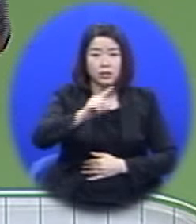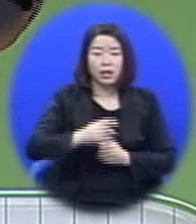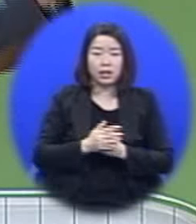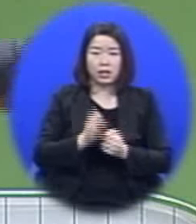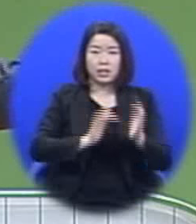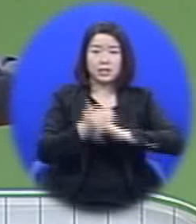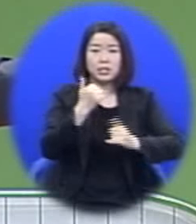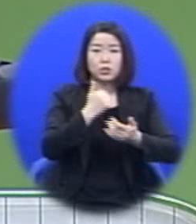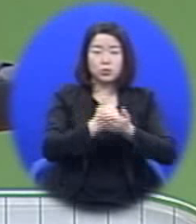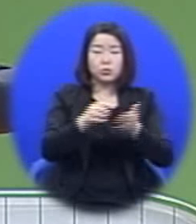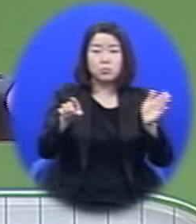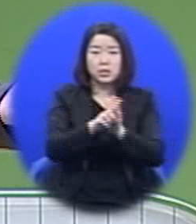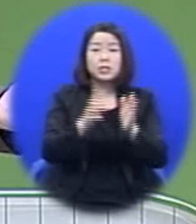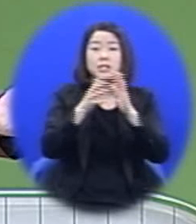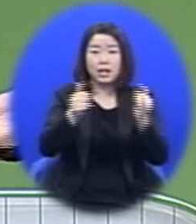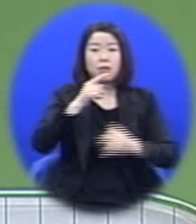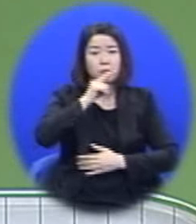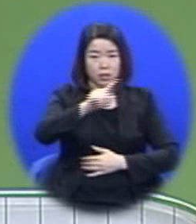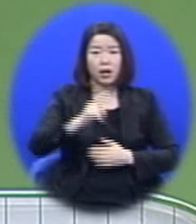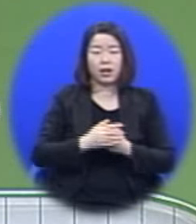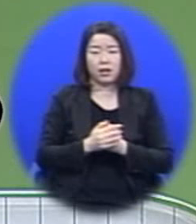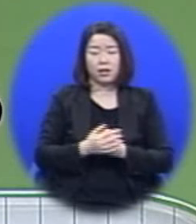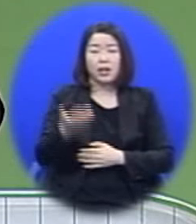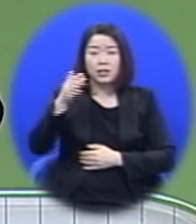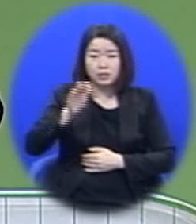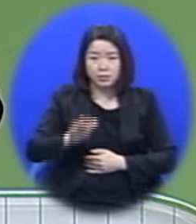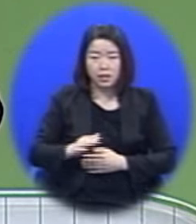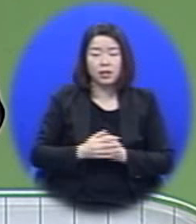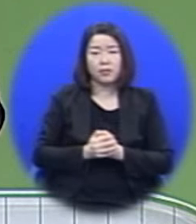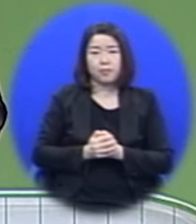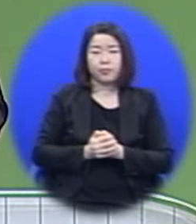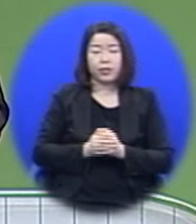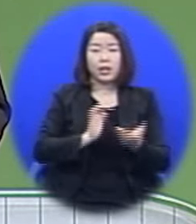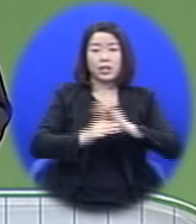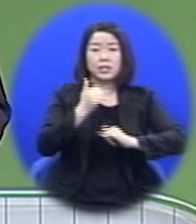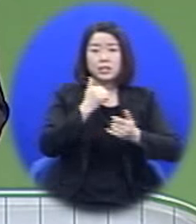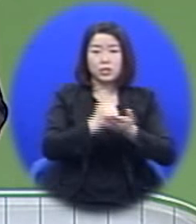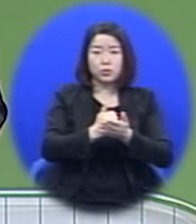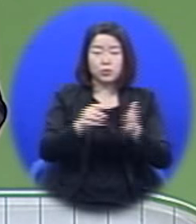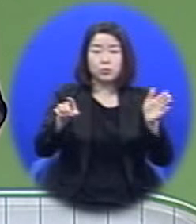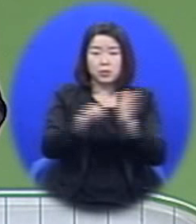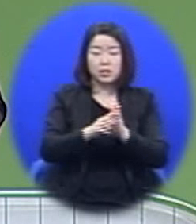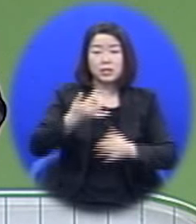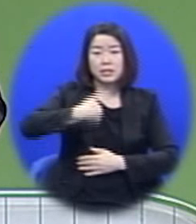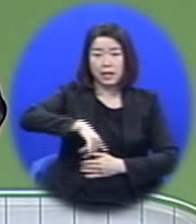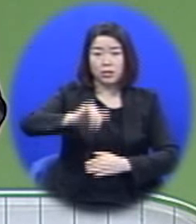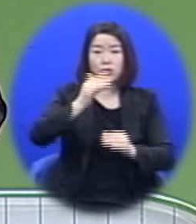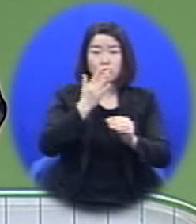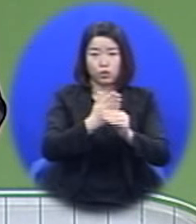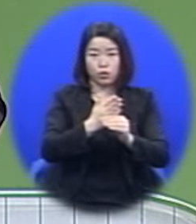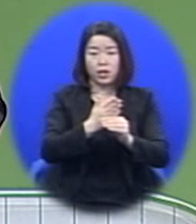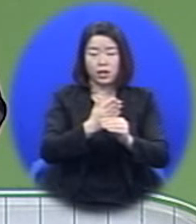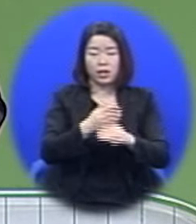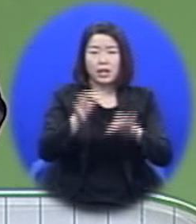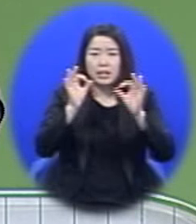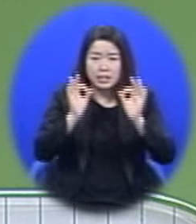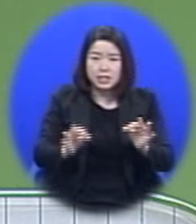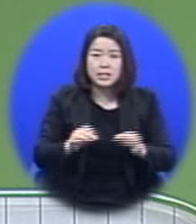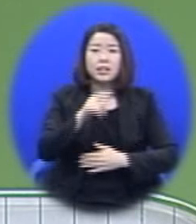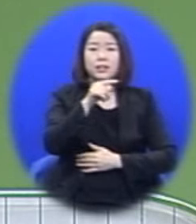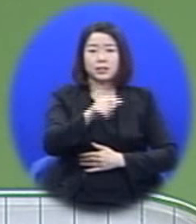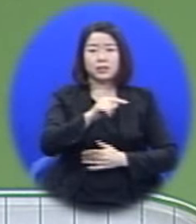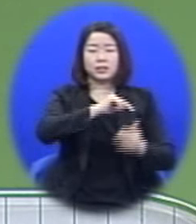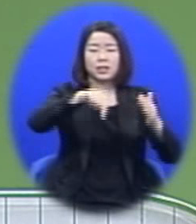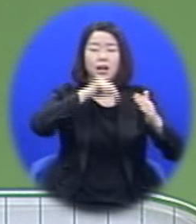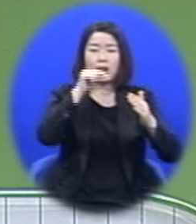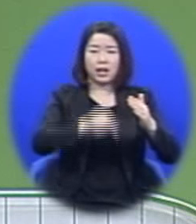예수 믿는 사람에게. 그런데 예수 믿는 자녀들 중에 이제 그의 안에